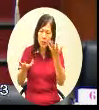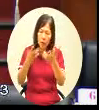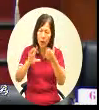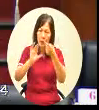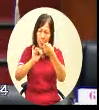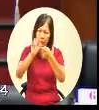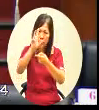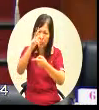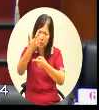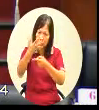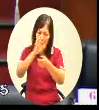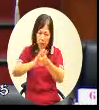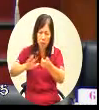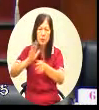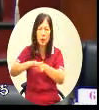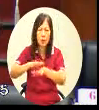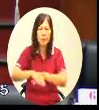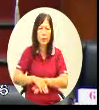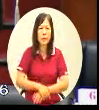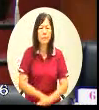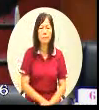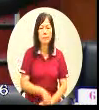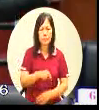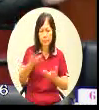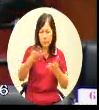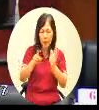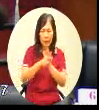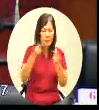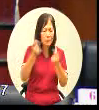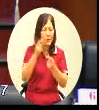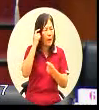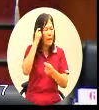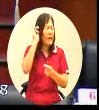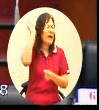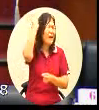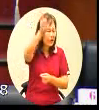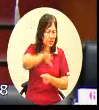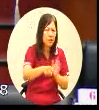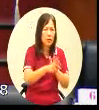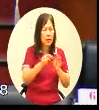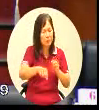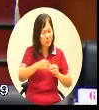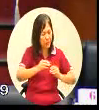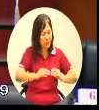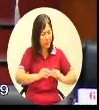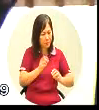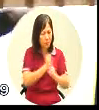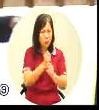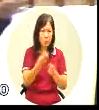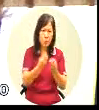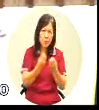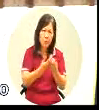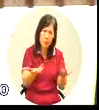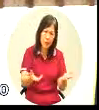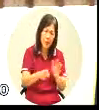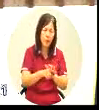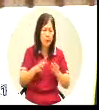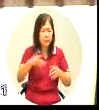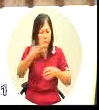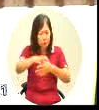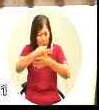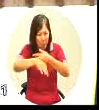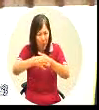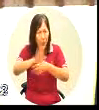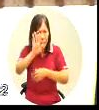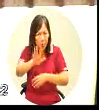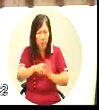GDP。那当然，这些问题也许是很遥远。那我们当下要怎么来处理？我刚刚讲到我们有缺水的危机，我